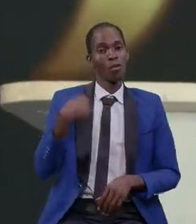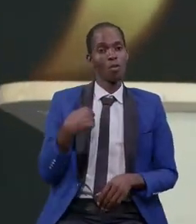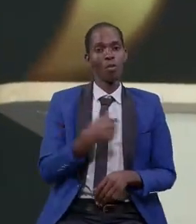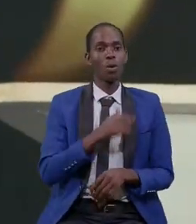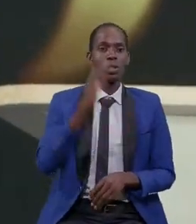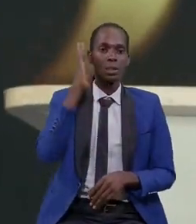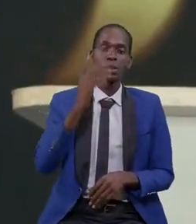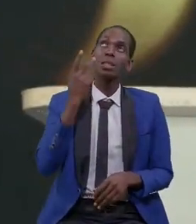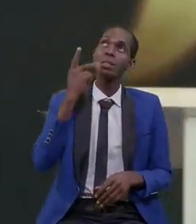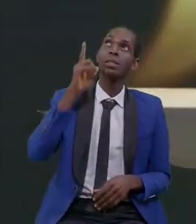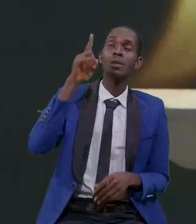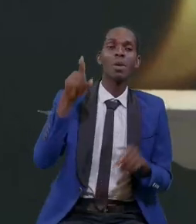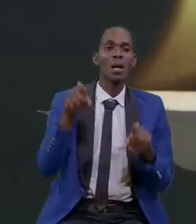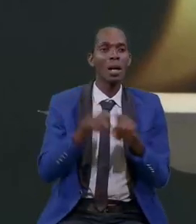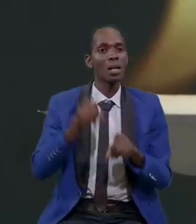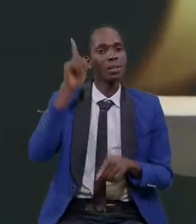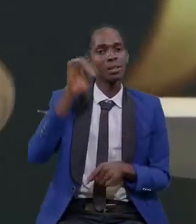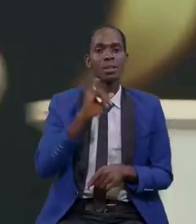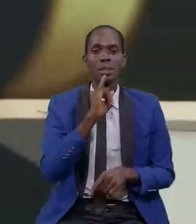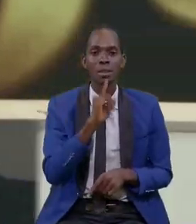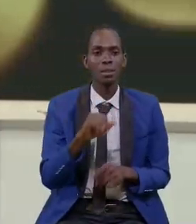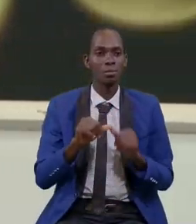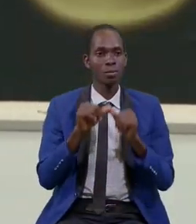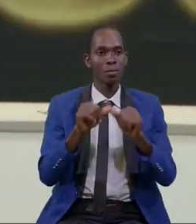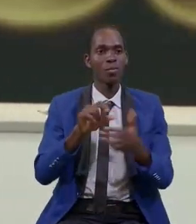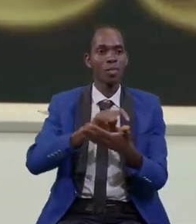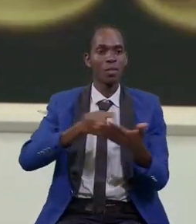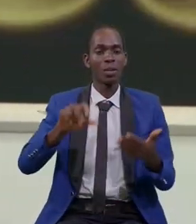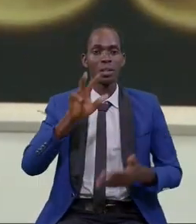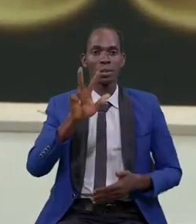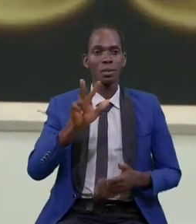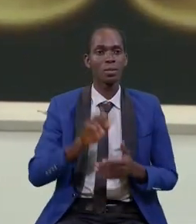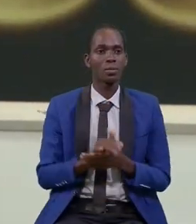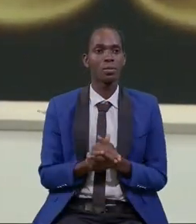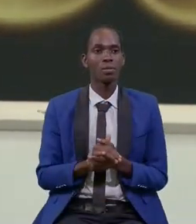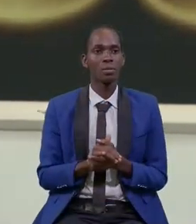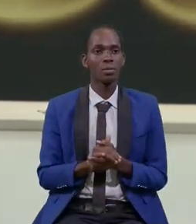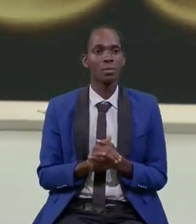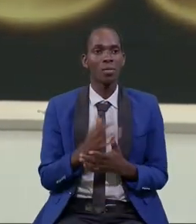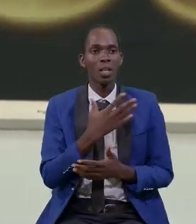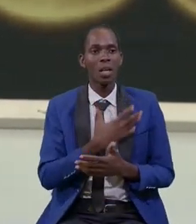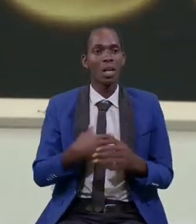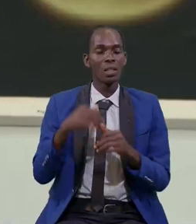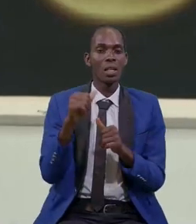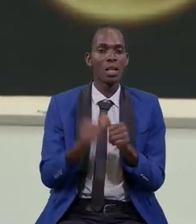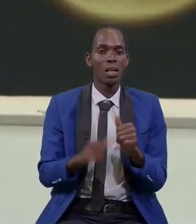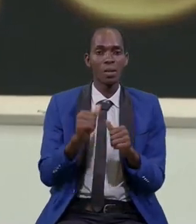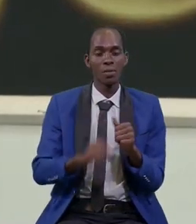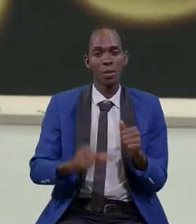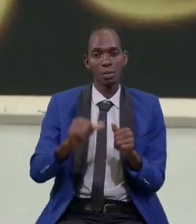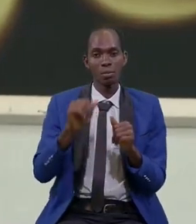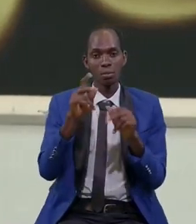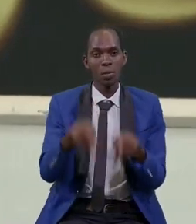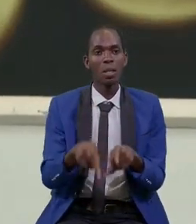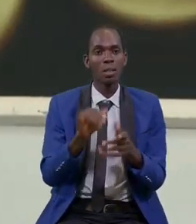tel qu'il est. Verset 3. Verset 3 nous dit. Et quiconque a cette